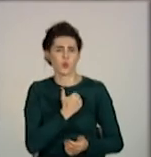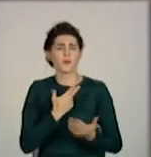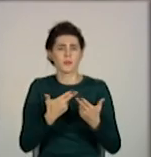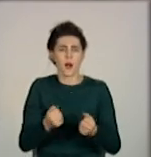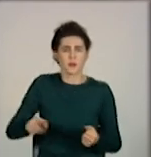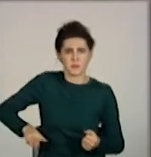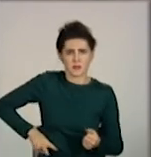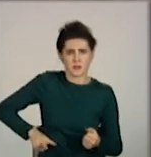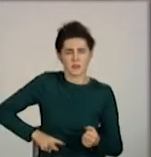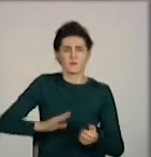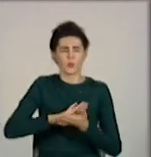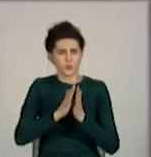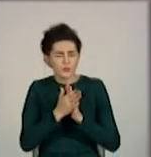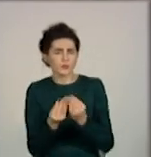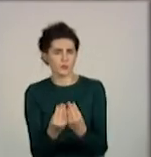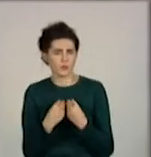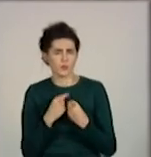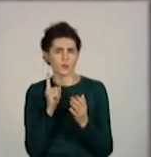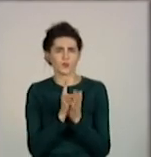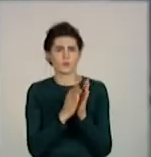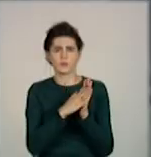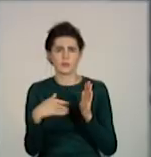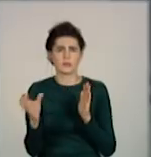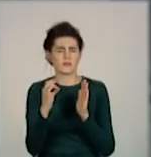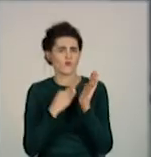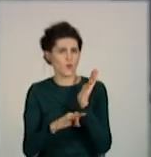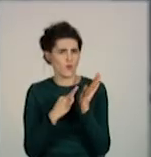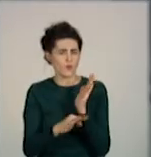послугу, має вік 80 і більше років.